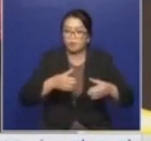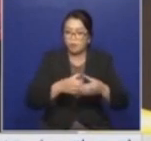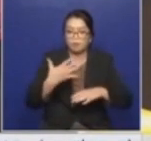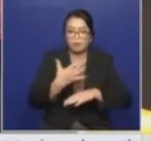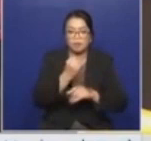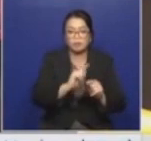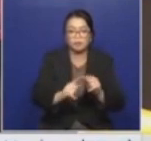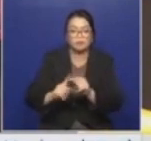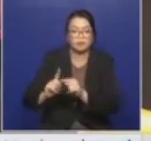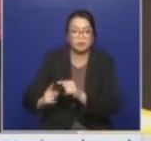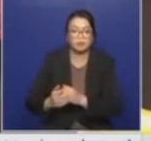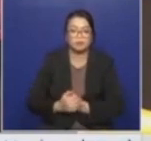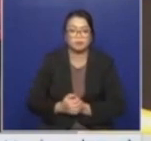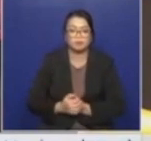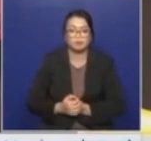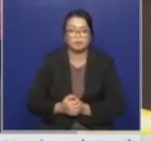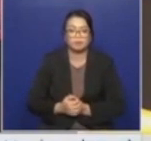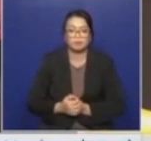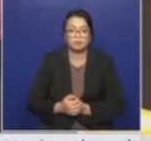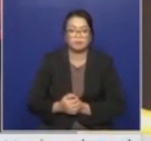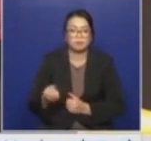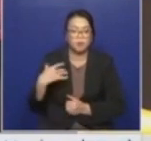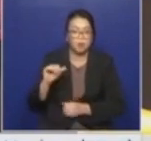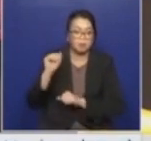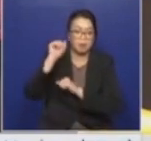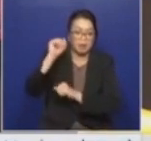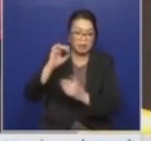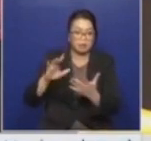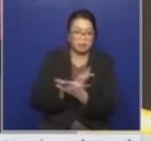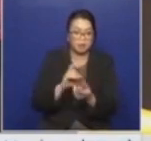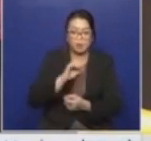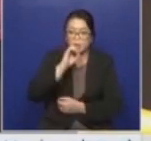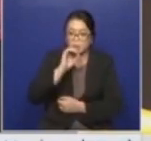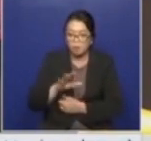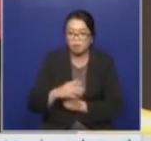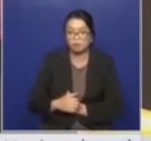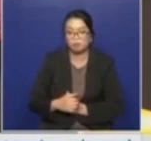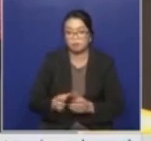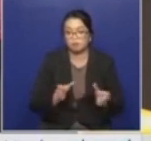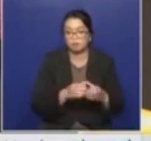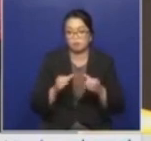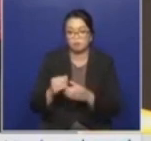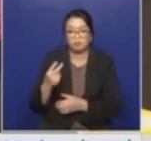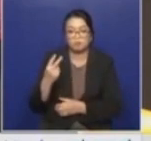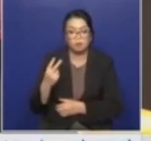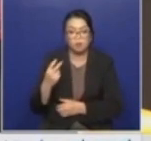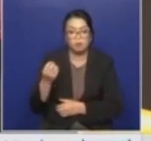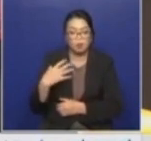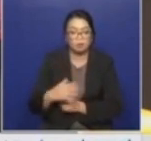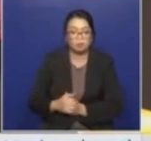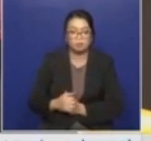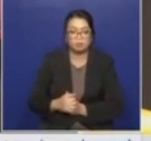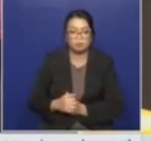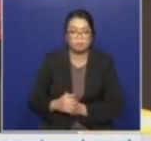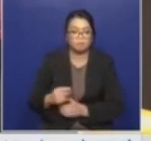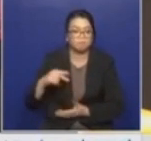าการที่หัวหน้าพรรคการเมืองอย่างน้อยนะครับที่ได้ประกาศต่อสังคมต่อพี่น้องประชาชน